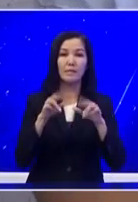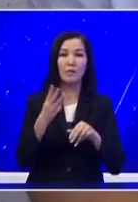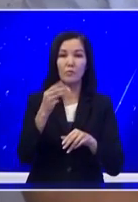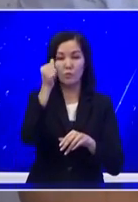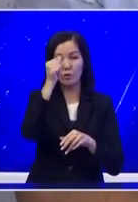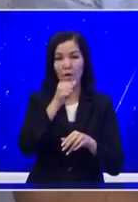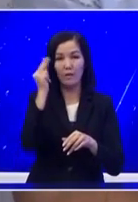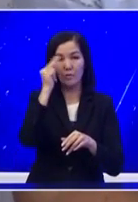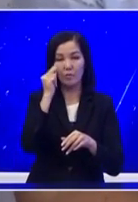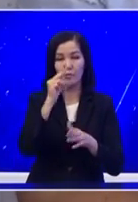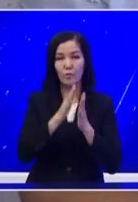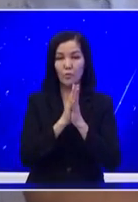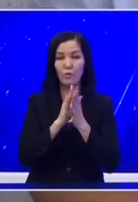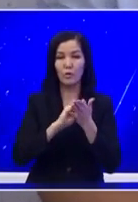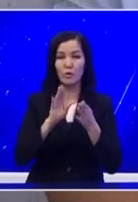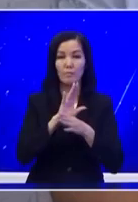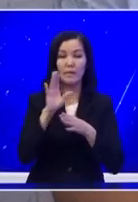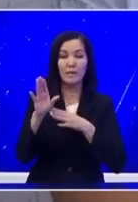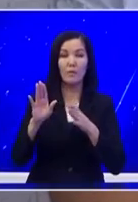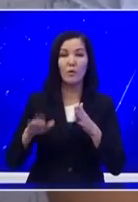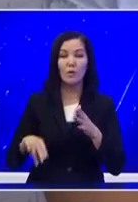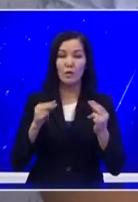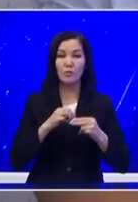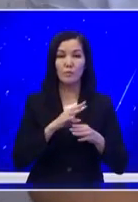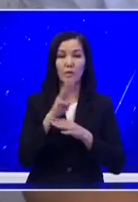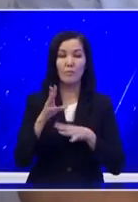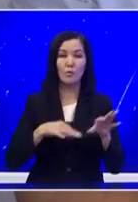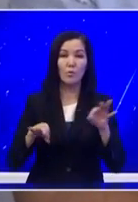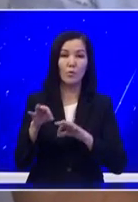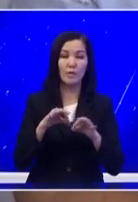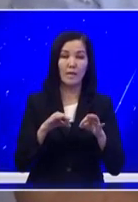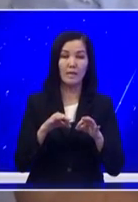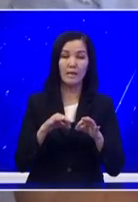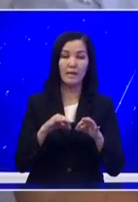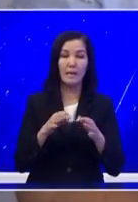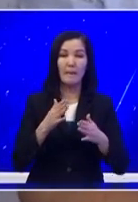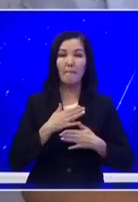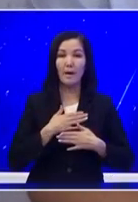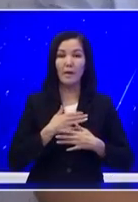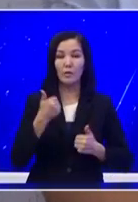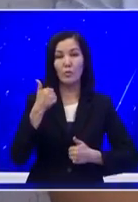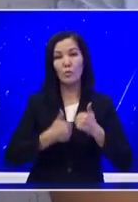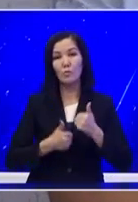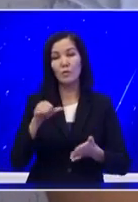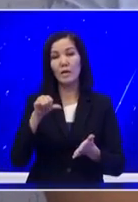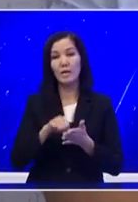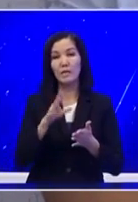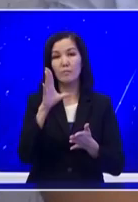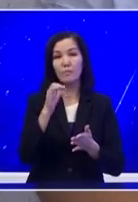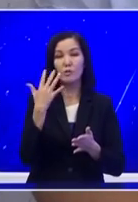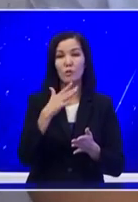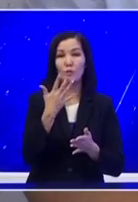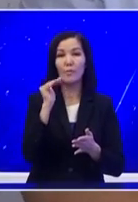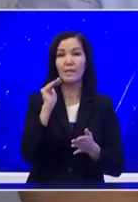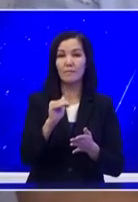айлық курстан өтуге өтініш білдірдім. Содан кейін жұмыспен қамту орталығының қызметкерлері маған конкурсқа қатысып, 555